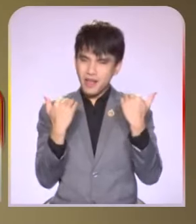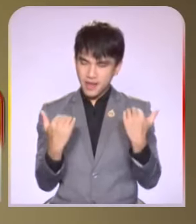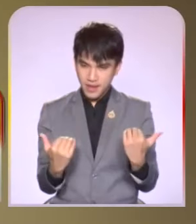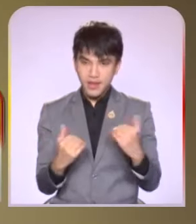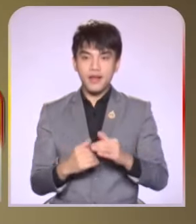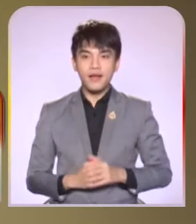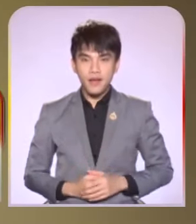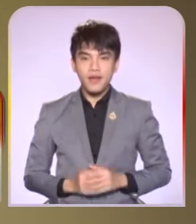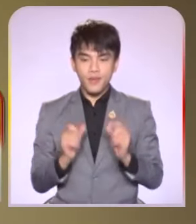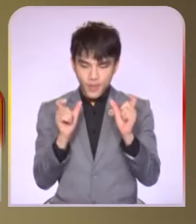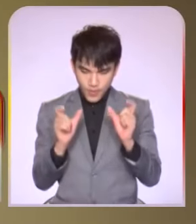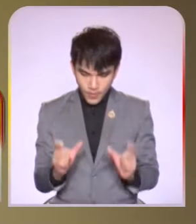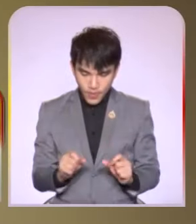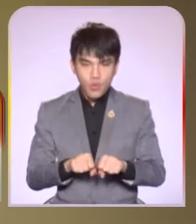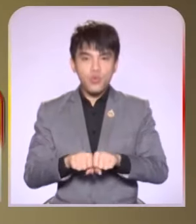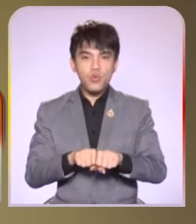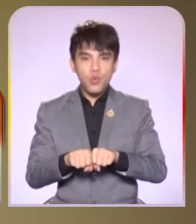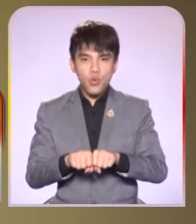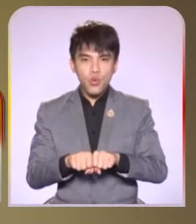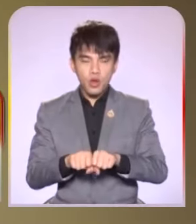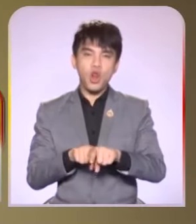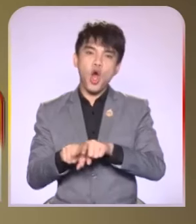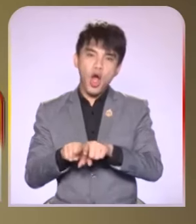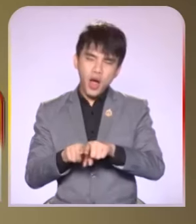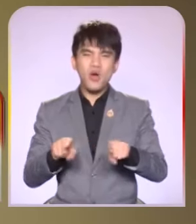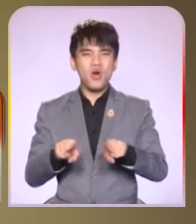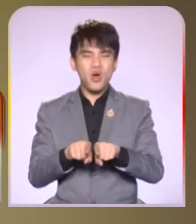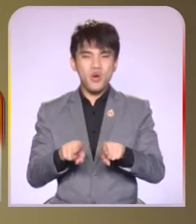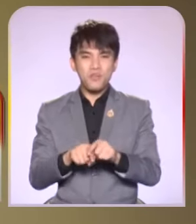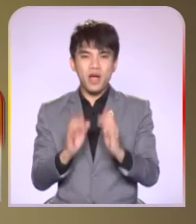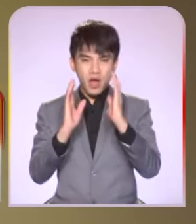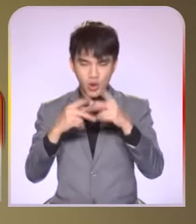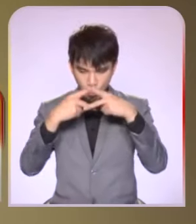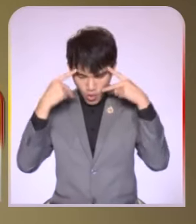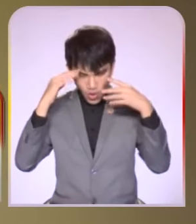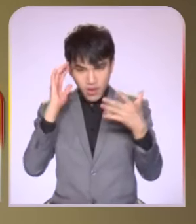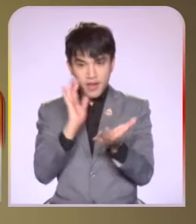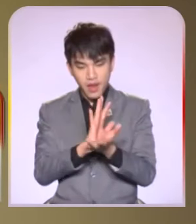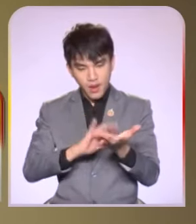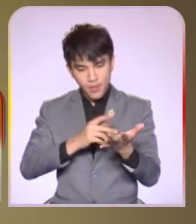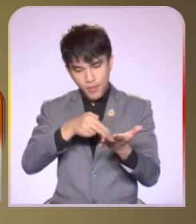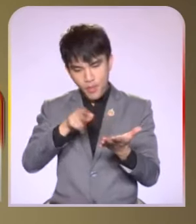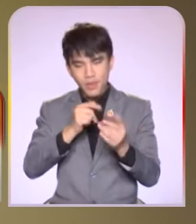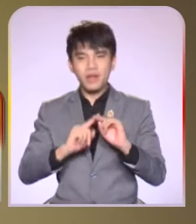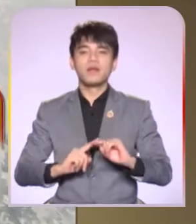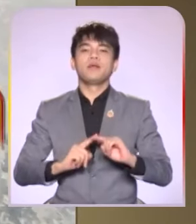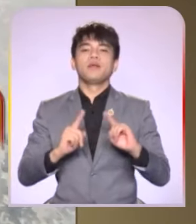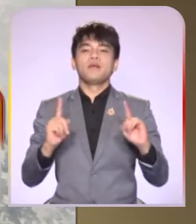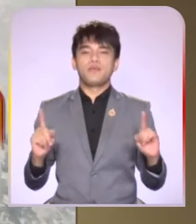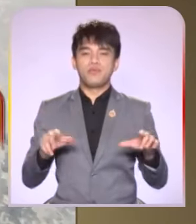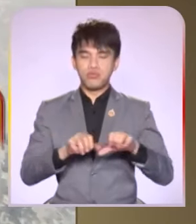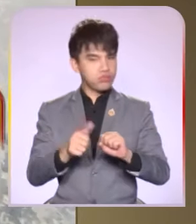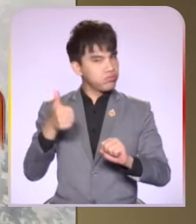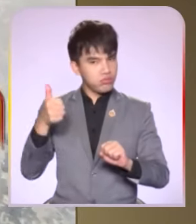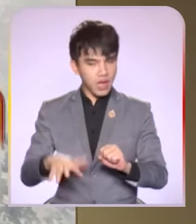เจอกางเกงถุงเท้ารองเท้าคล้ายกับของคนร้ายเลยตำรวจพิมพ์ลายนิ้วมือแต่ไม่สามารถคุม